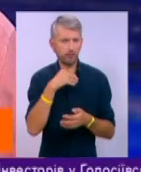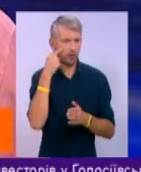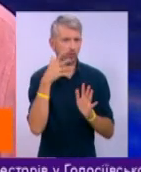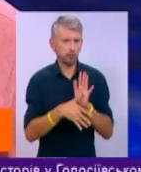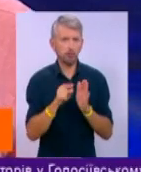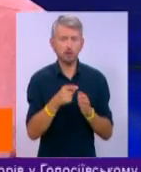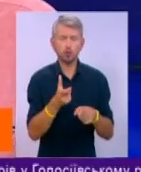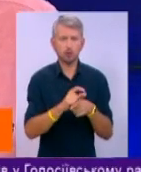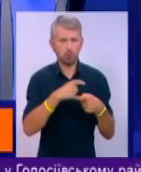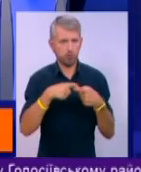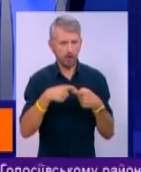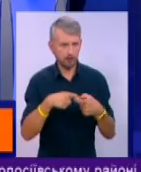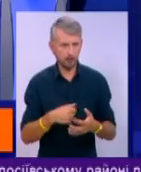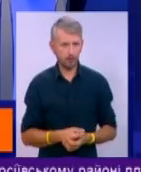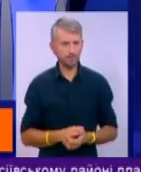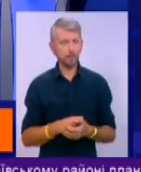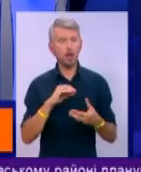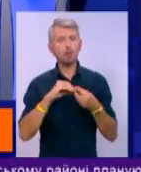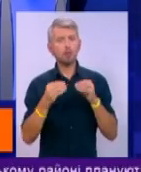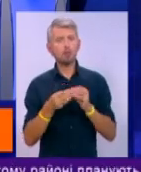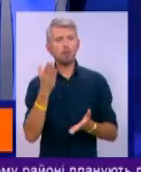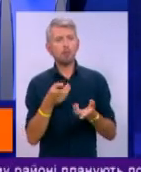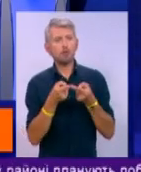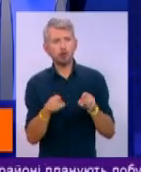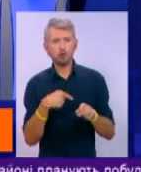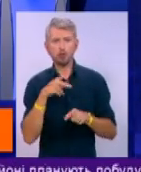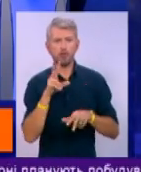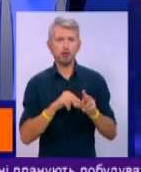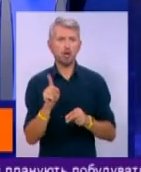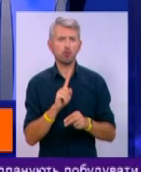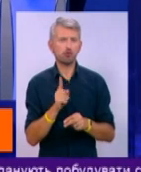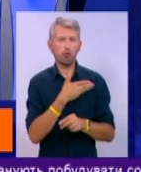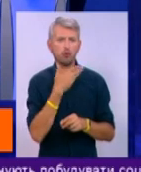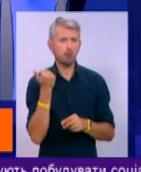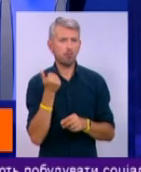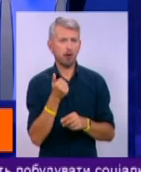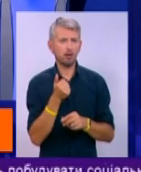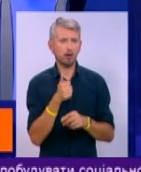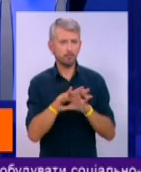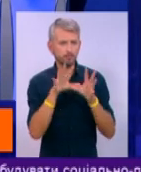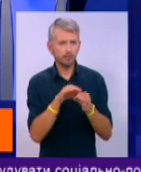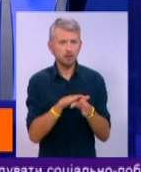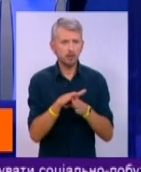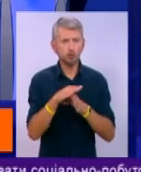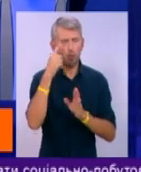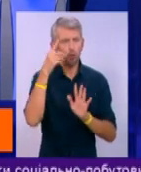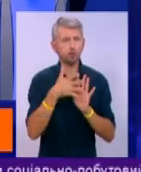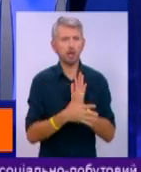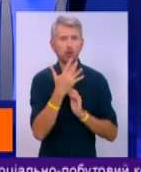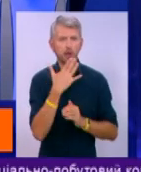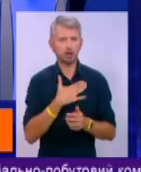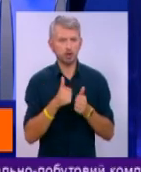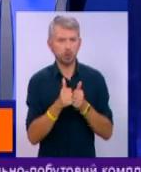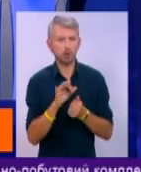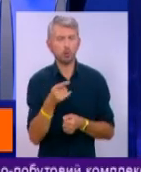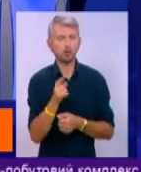дуже пов'язані речі. Проблема, мабуть, в іншому. Я вважаю, що немає цілісного розуміння іноземних наших партнерів